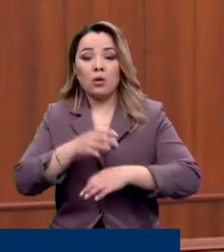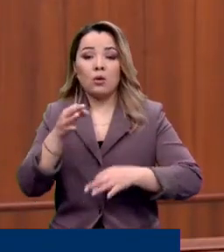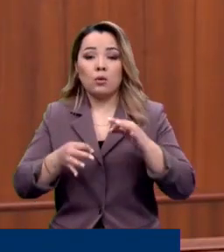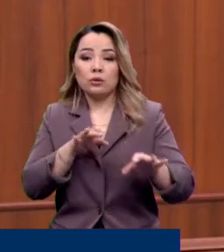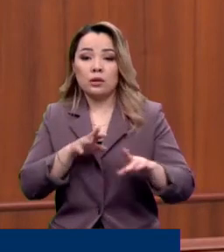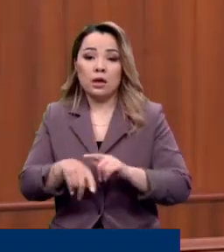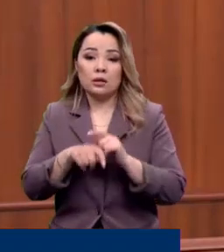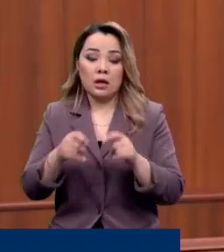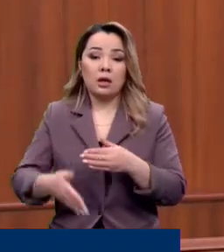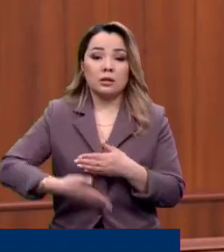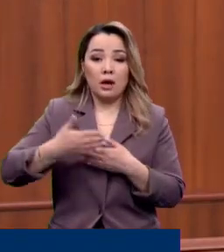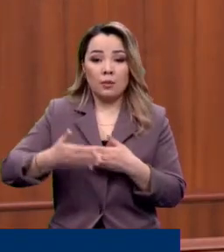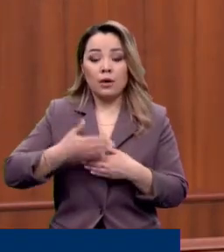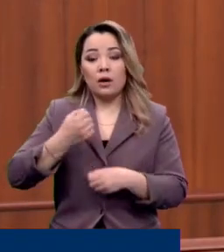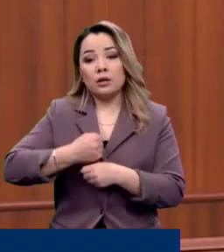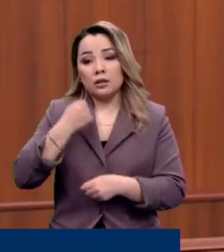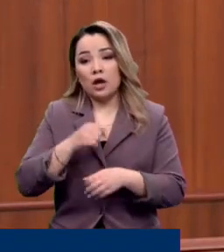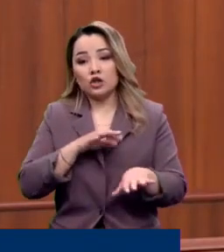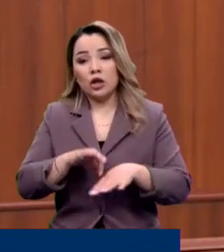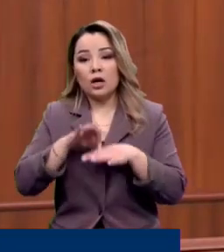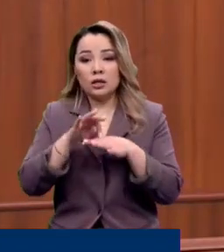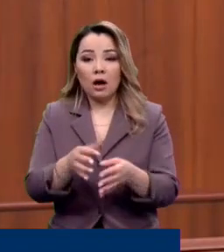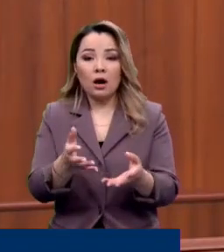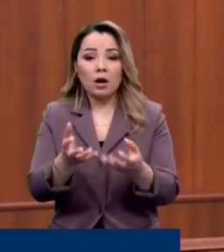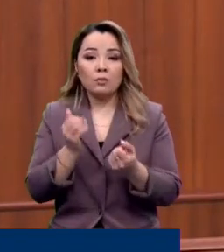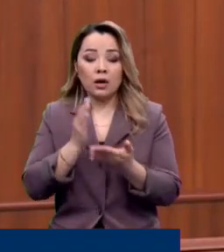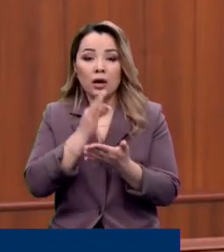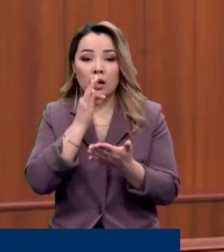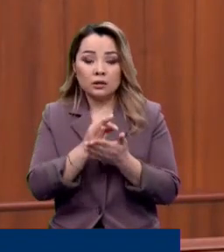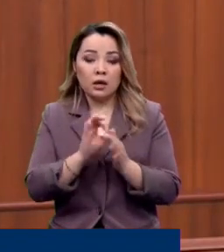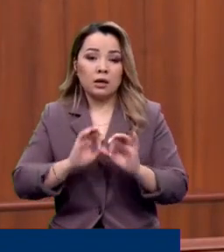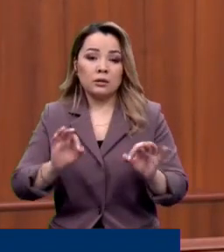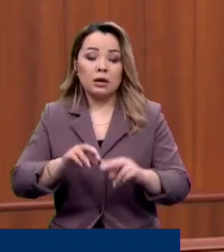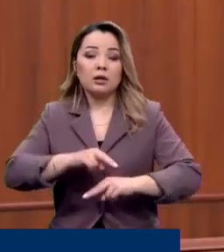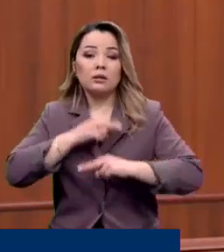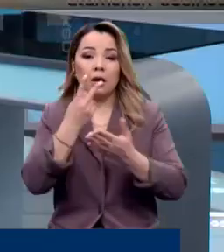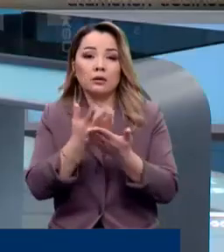қылмыстық жауапкершілікке тартуға дейін қатаң шаралар қабылдау қажеттігін не аударды.